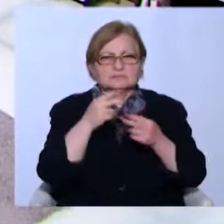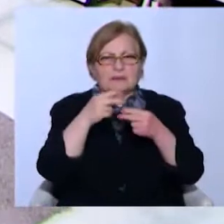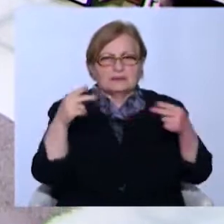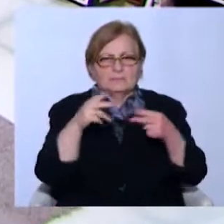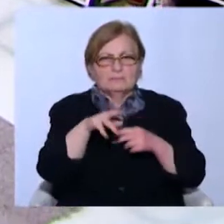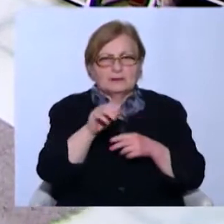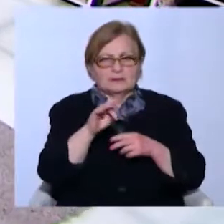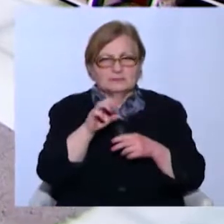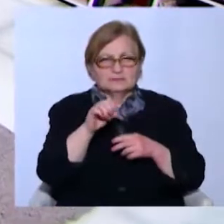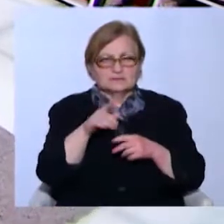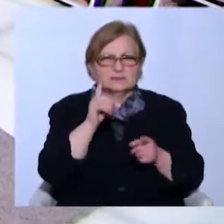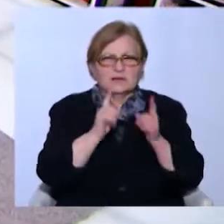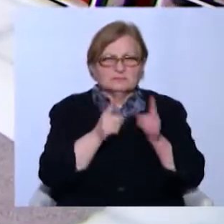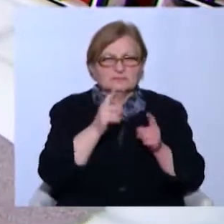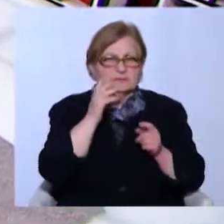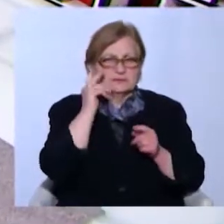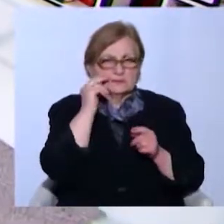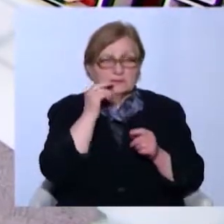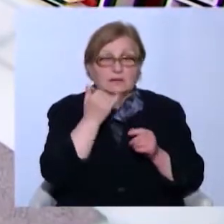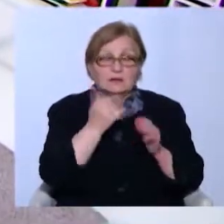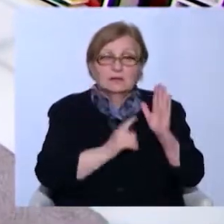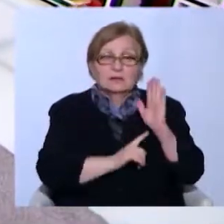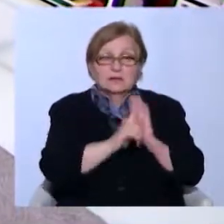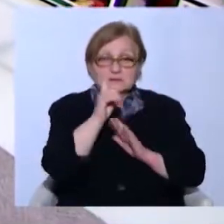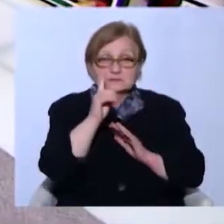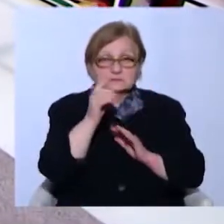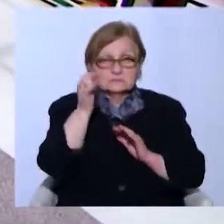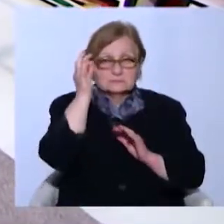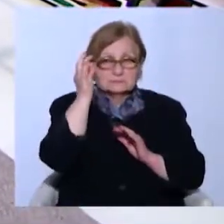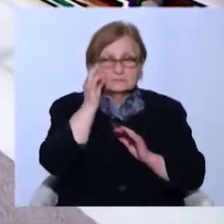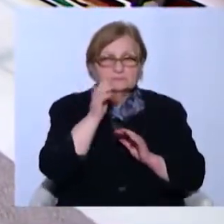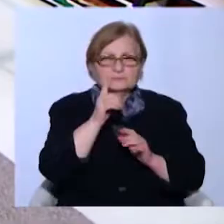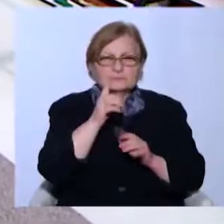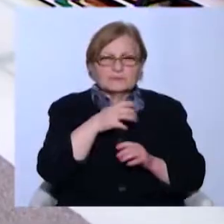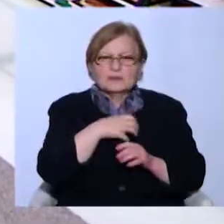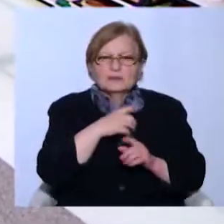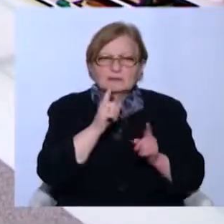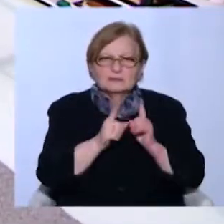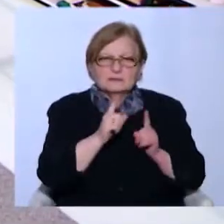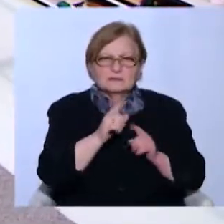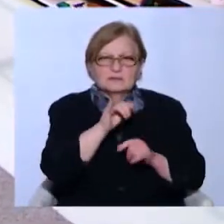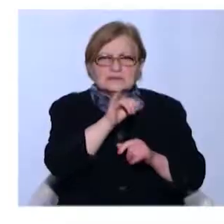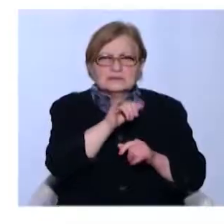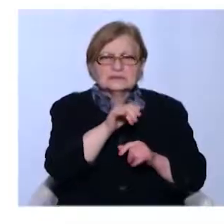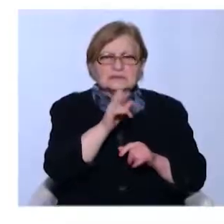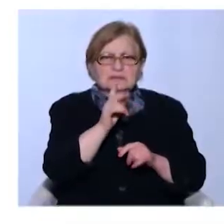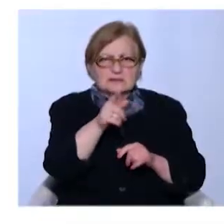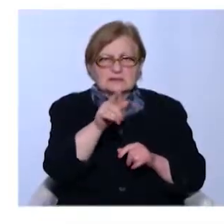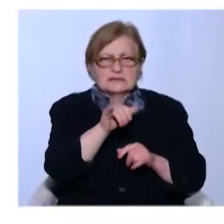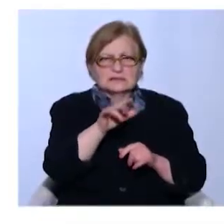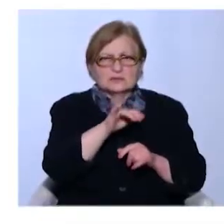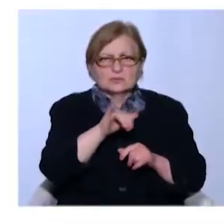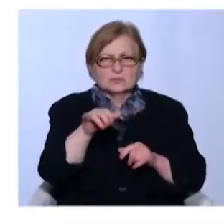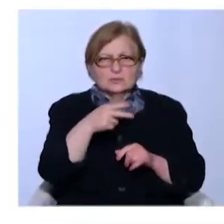გარკვეული ნამდვილი რიცხვები არის. მოდით დასაწყისისთვის განვიხილოთ კონკრეტული ფუნქცია Y უდრის 2X მინუს 1 და